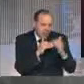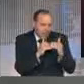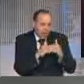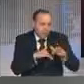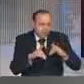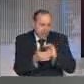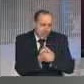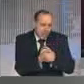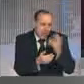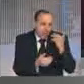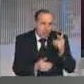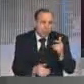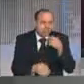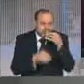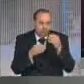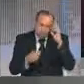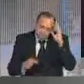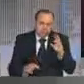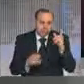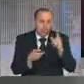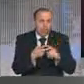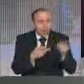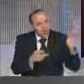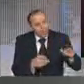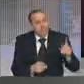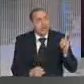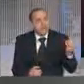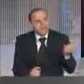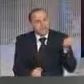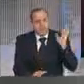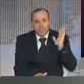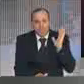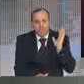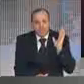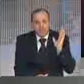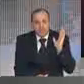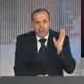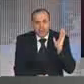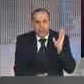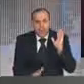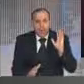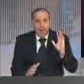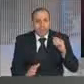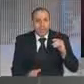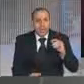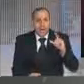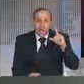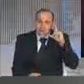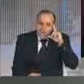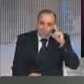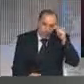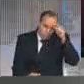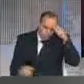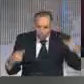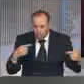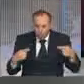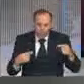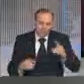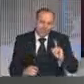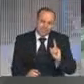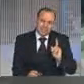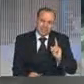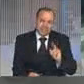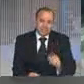شارعنا و كذا وكل شي الله غالب توفى هو الله يرحمه مسير ما بنا احنا ليبيين وتانس يصير بيناتنا هذا